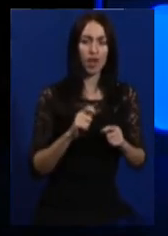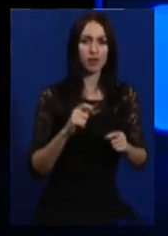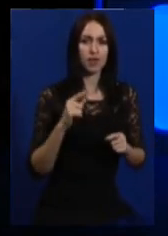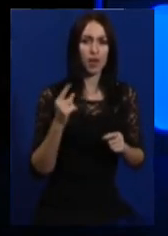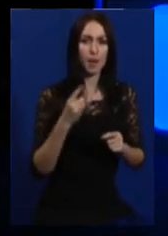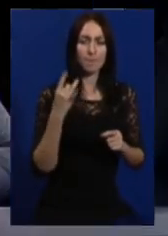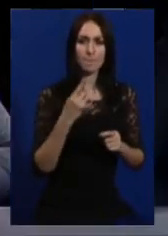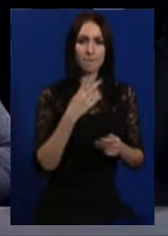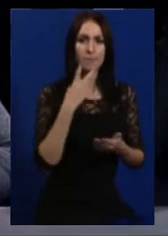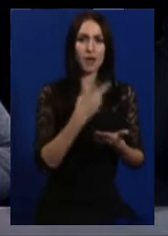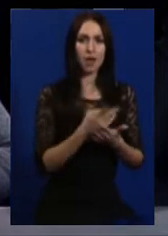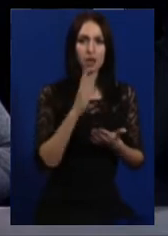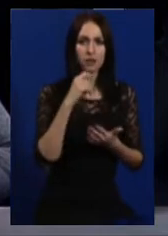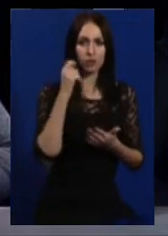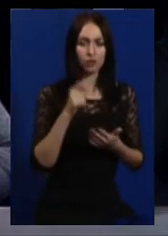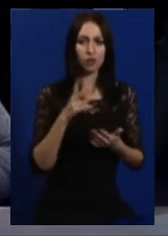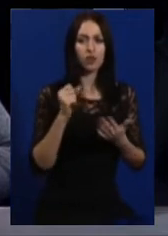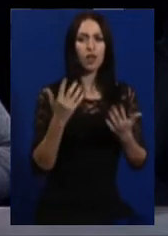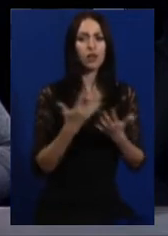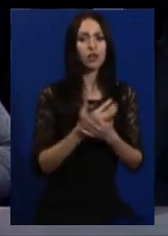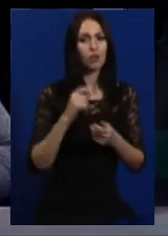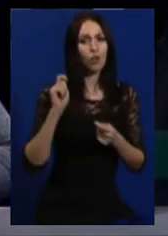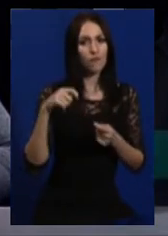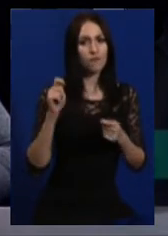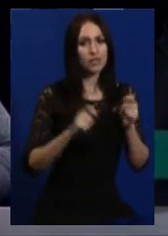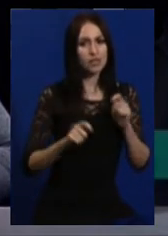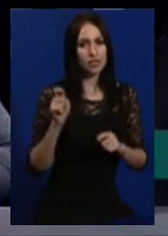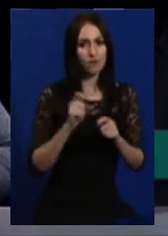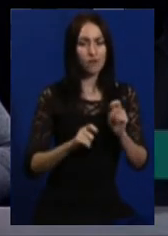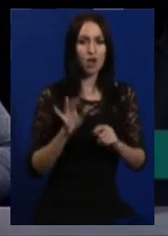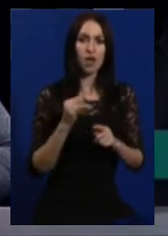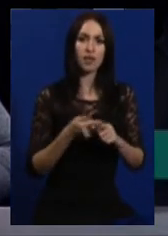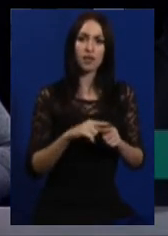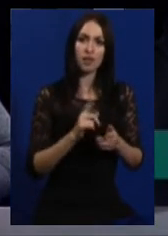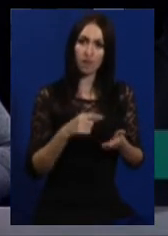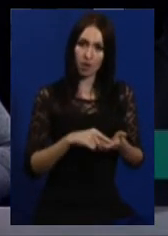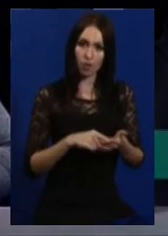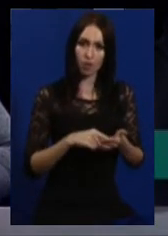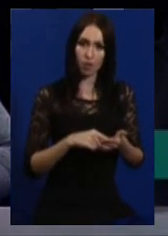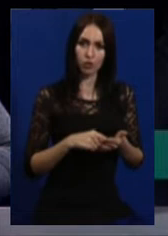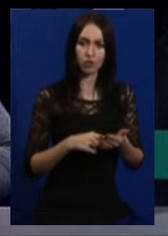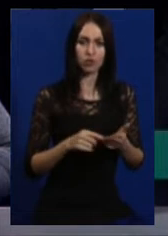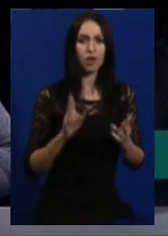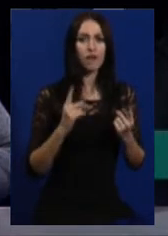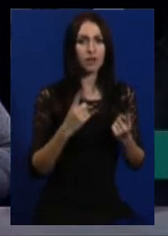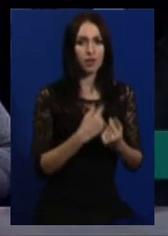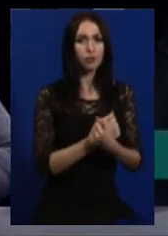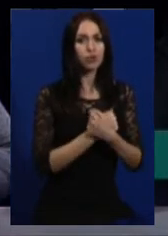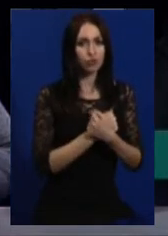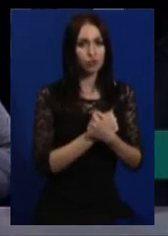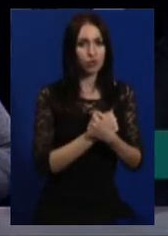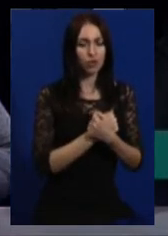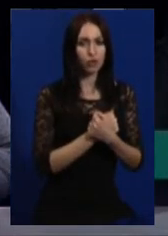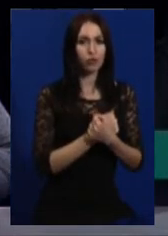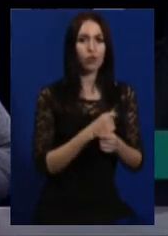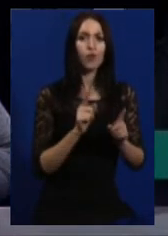показан в украине на кинофестивале и этот вопрос к великому моему сожалению к огромной моей боли